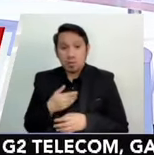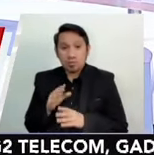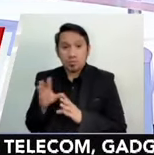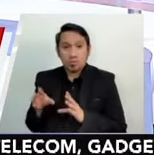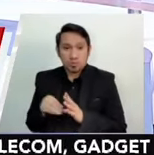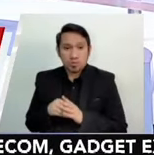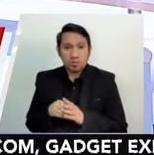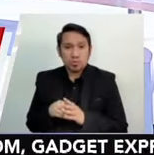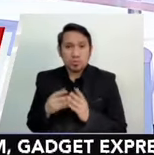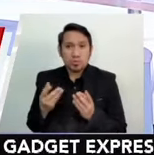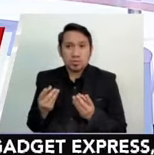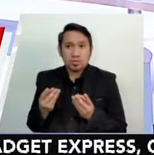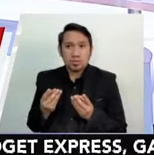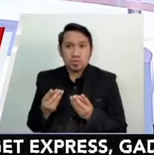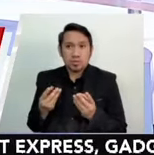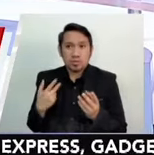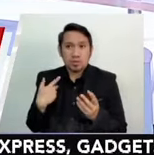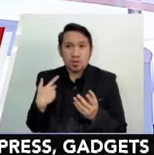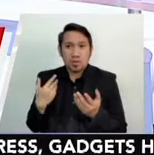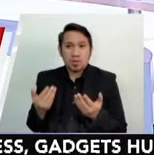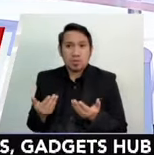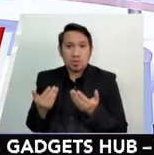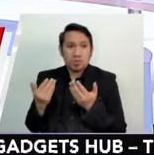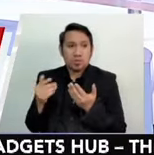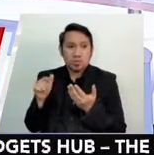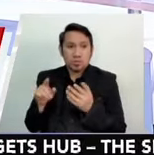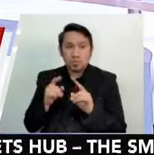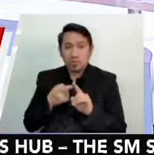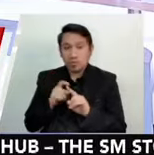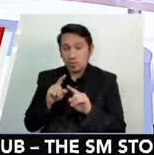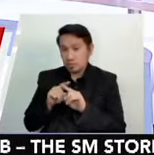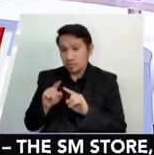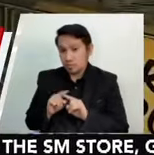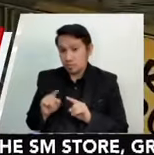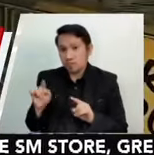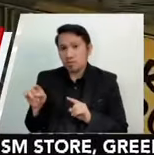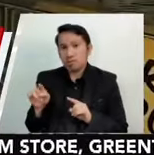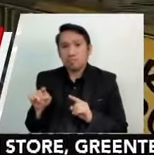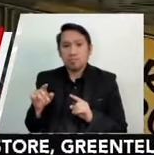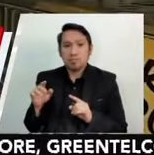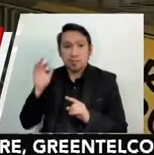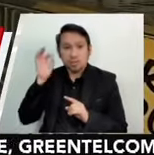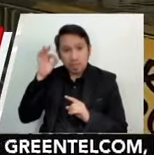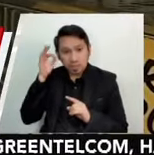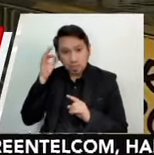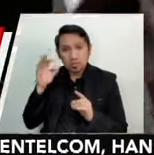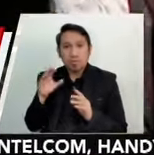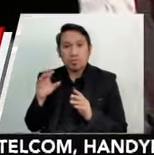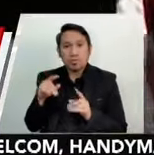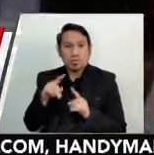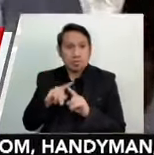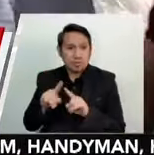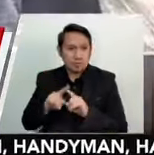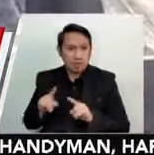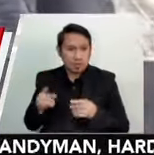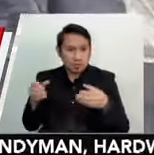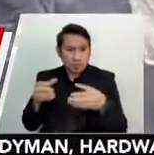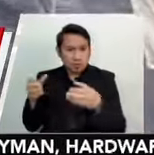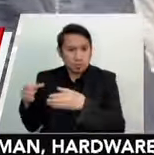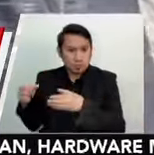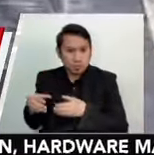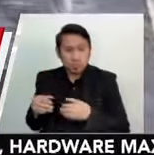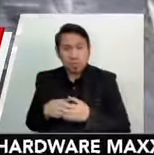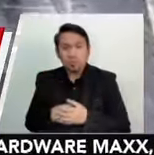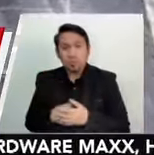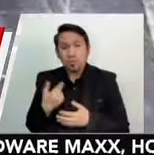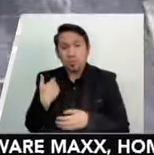natin yung posisyon ng iba't ibang mga federation. Opo. At sa atin ay alam natin ito ay